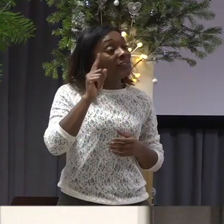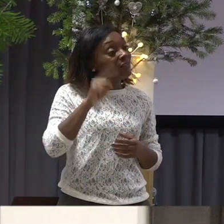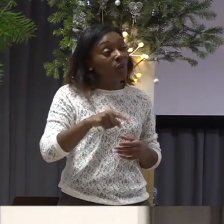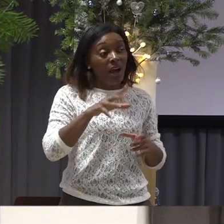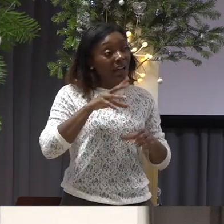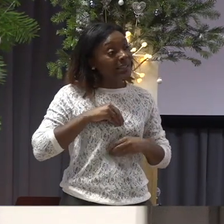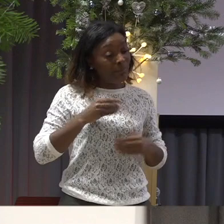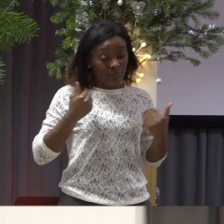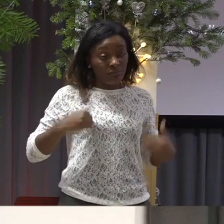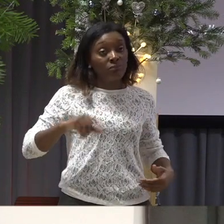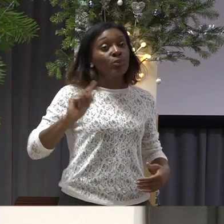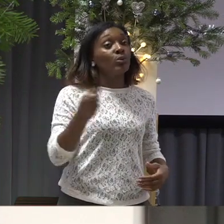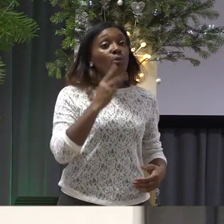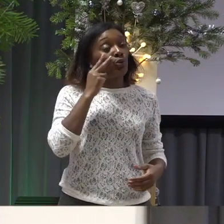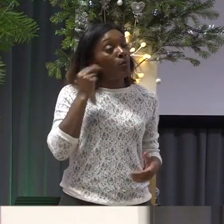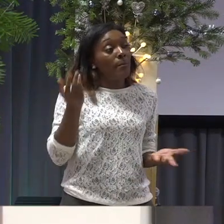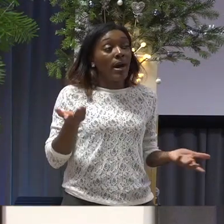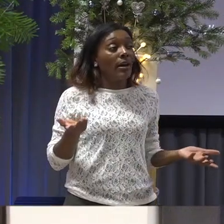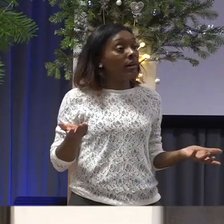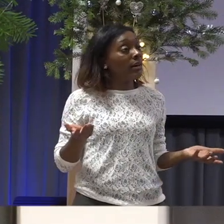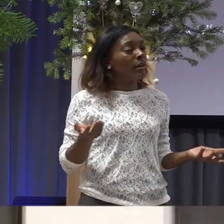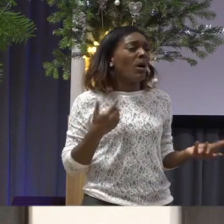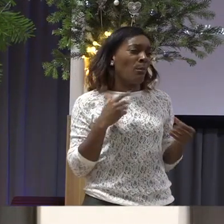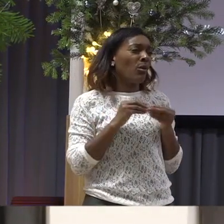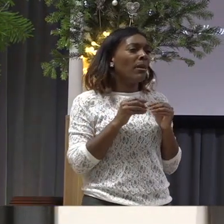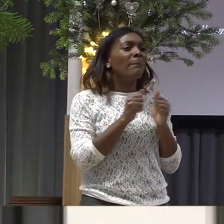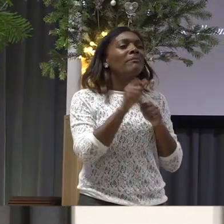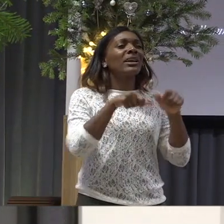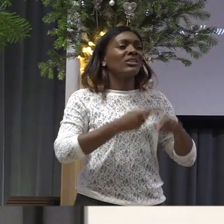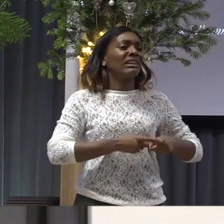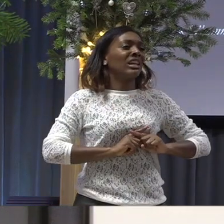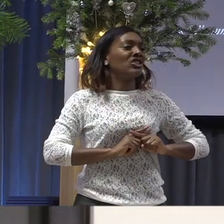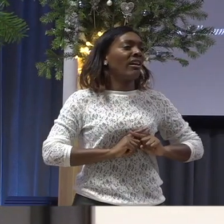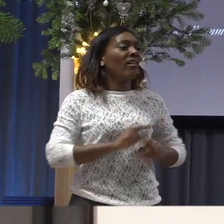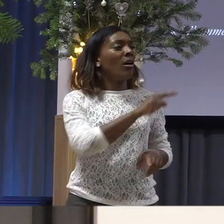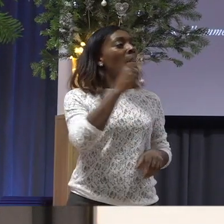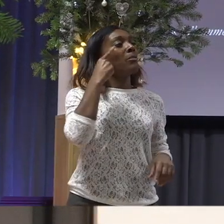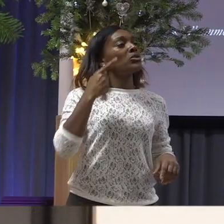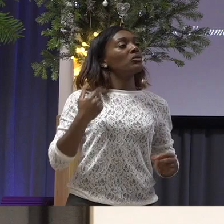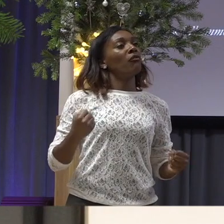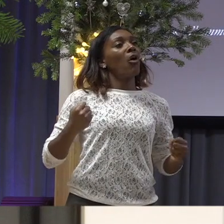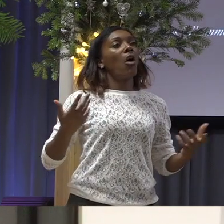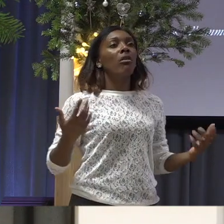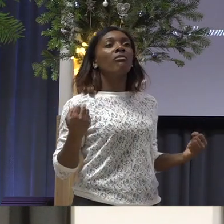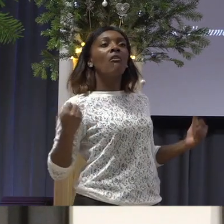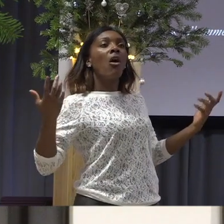humanité. Moi, le problème avec les chrétiens, c'est que les chrétiens se croient des surhommes.